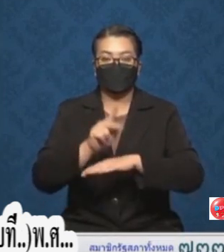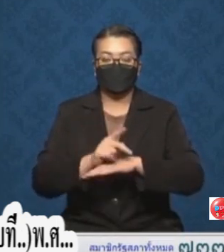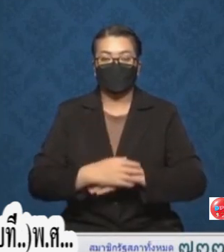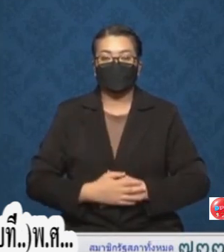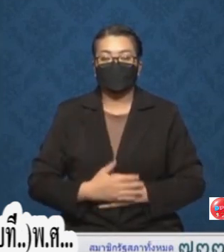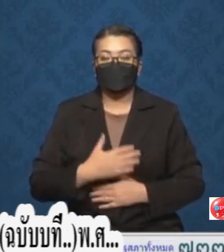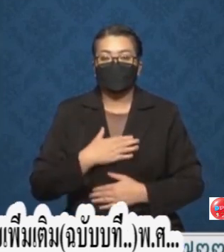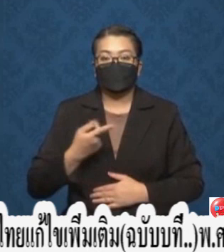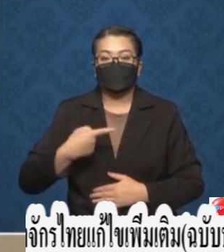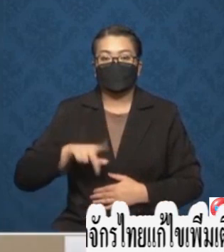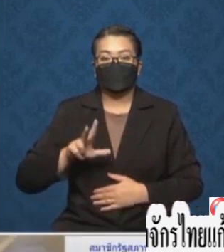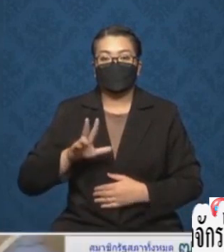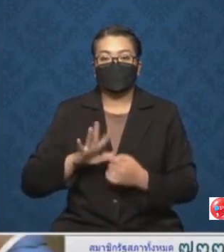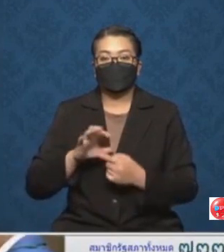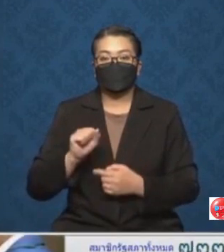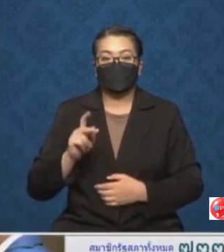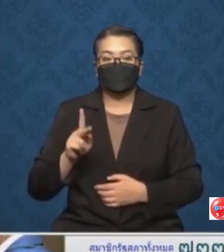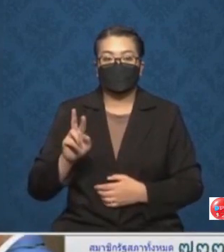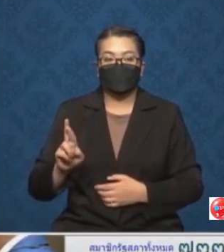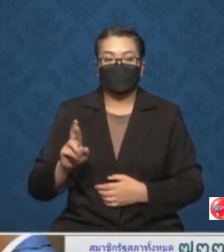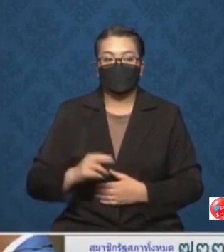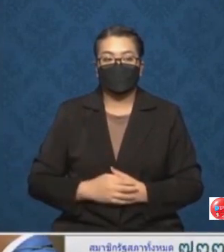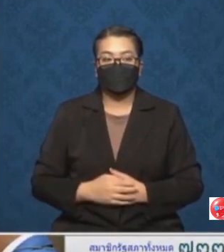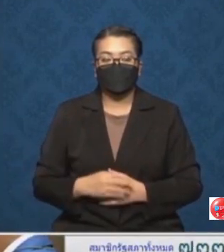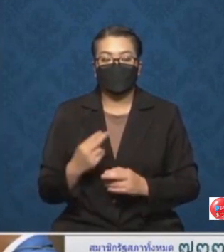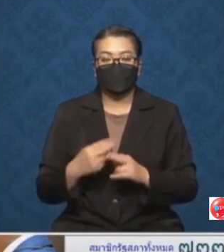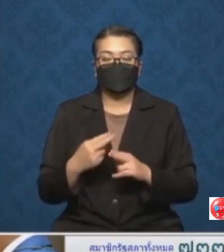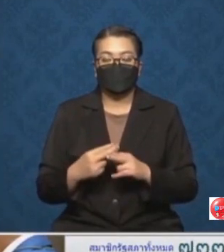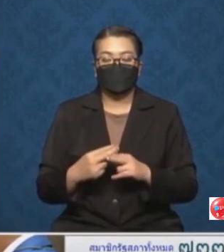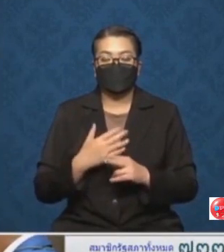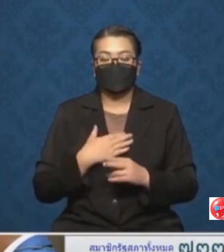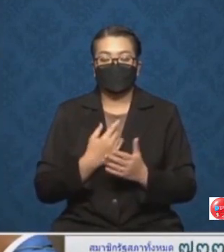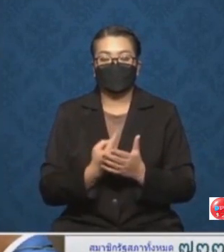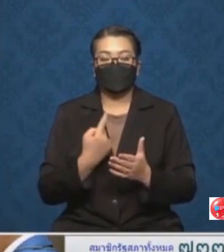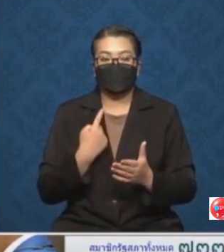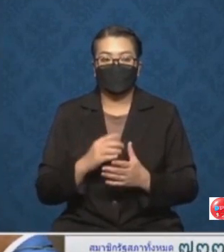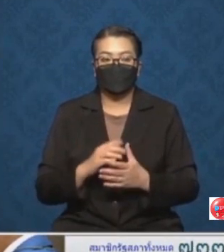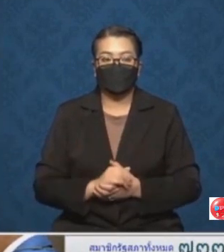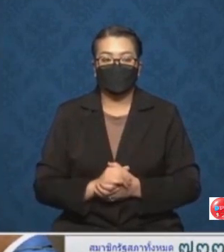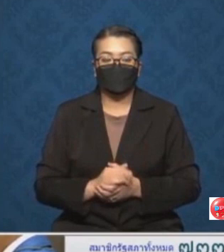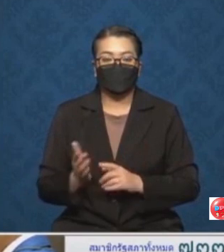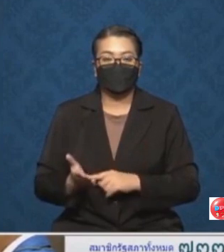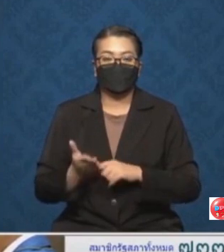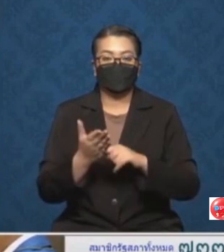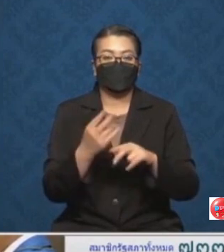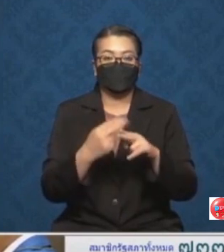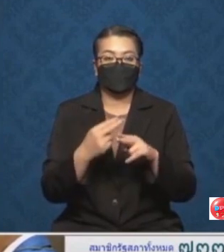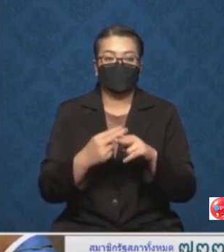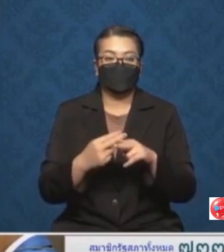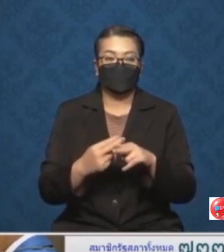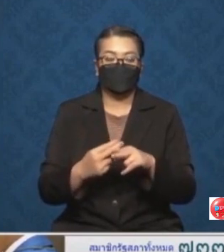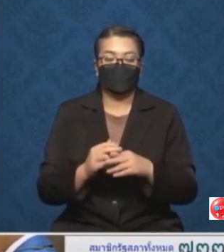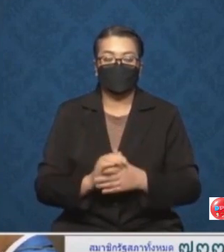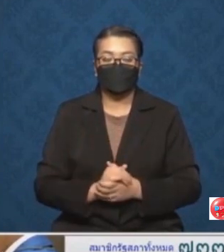เจริญคุณสมาชิกสภาผู้แทนราษฎรบัญชีรายชื่อพรรคเศรษฐกิจใหม่ขออนุญาตเสนอการม